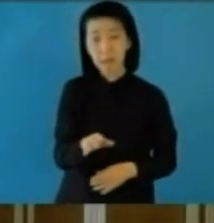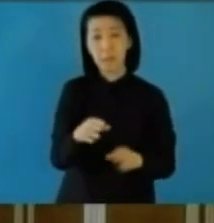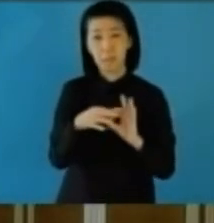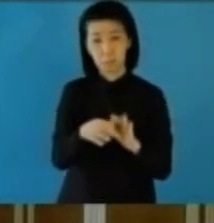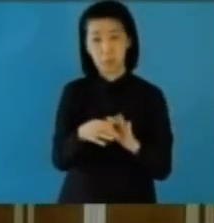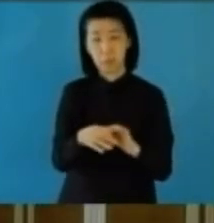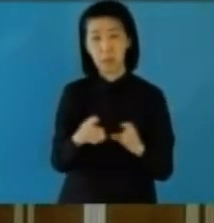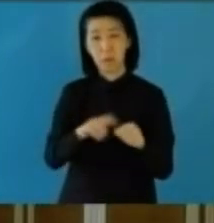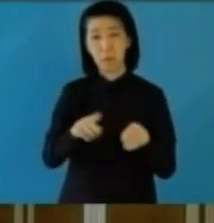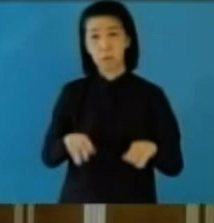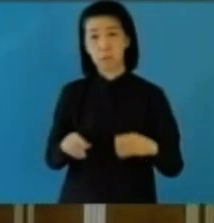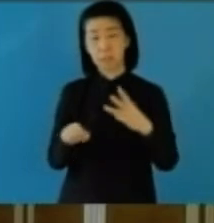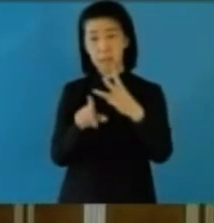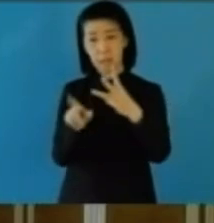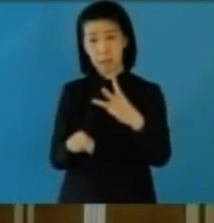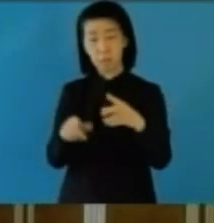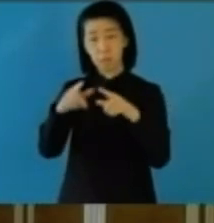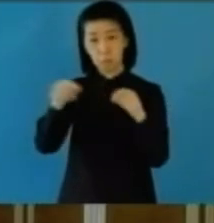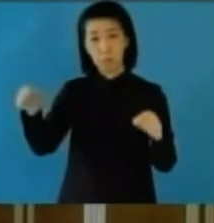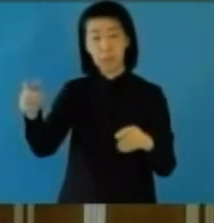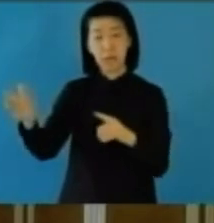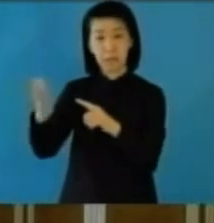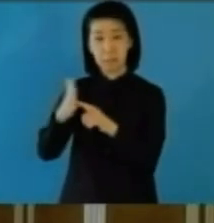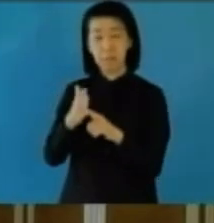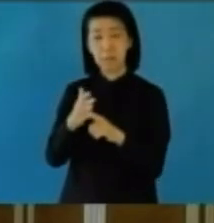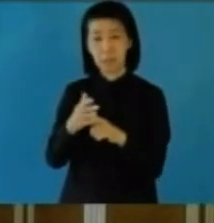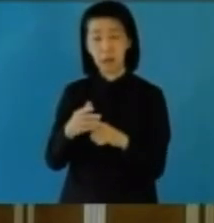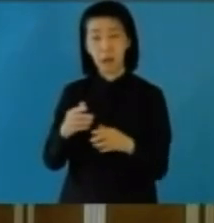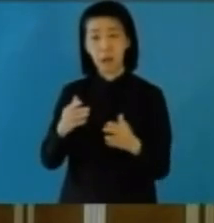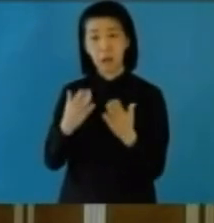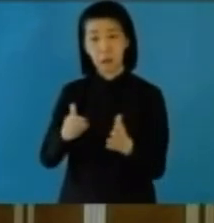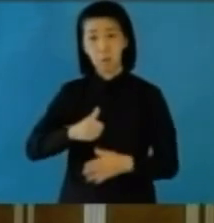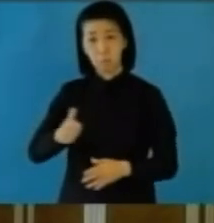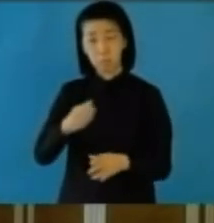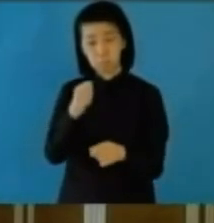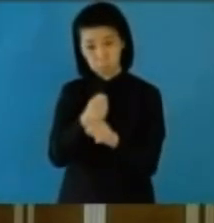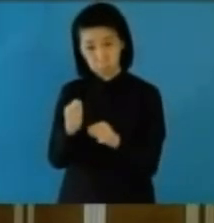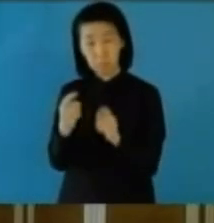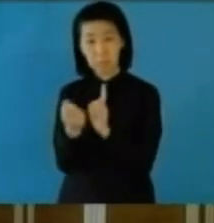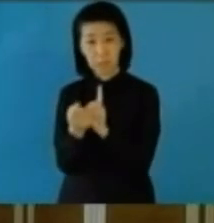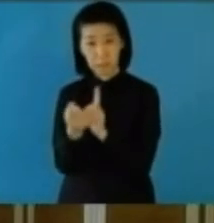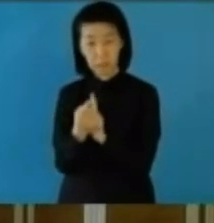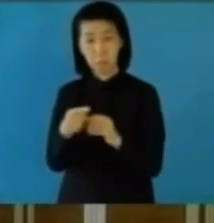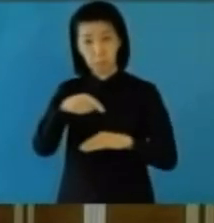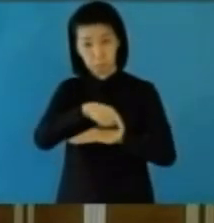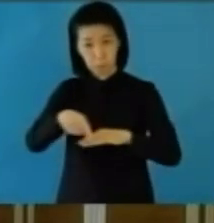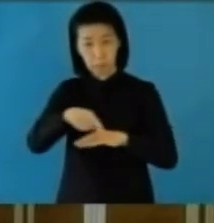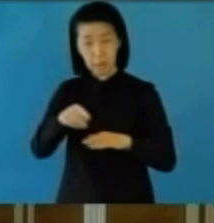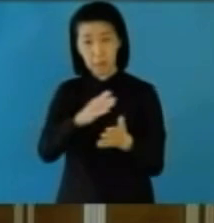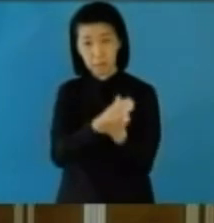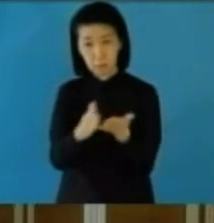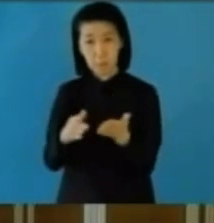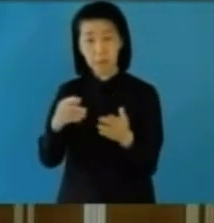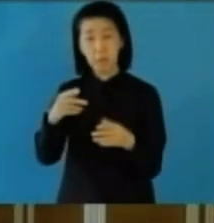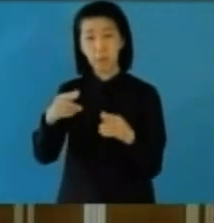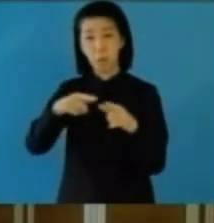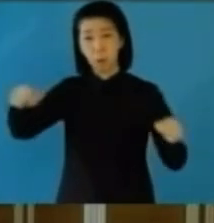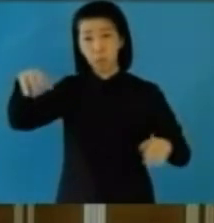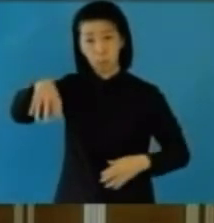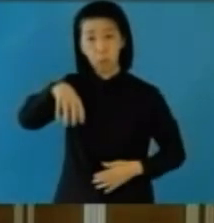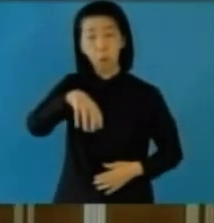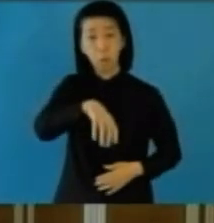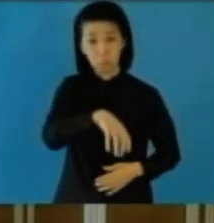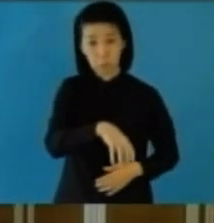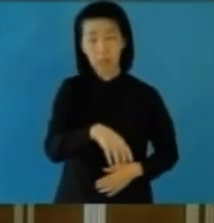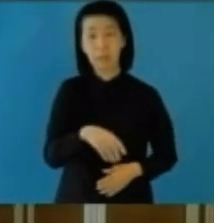年3月に国から示された不登校対策のプランにおいて すべての都道府県政令指定都市への早